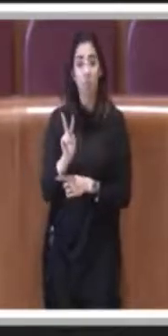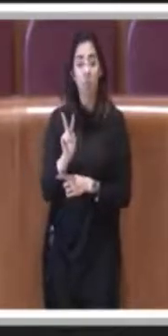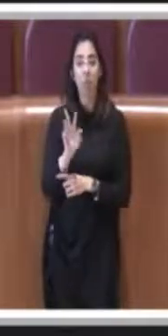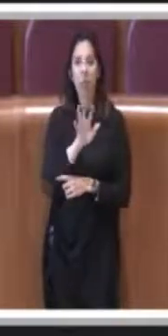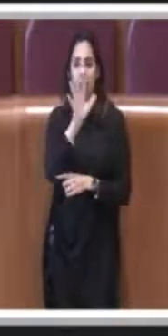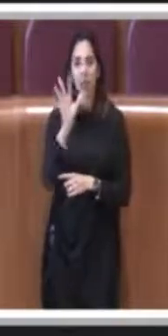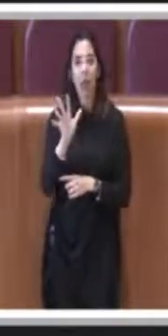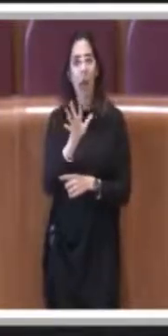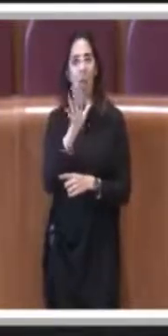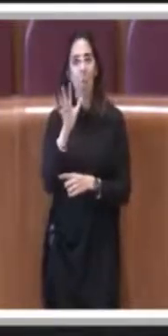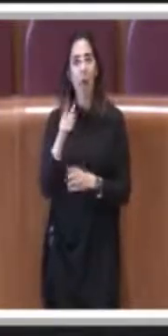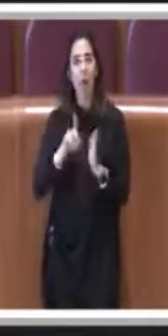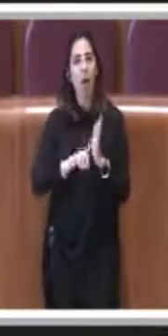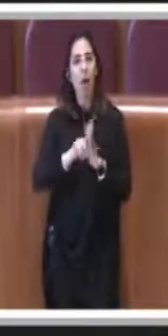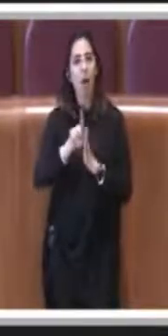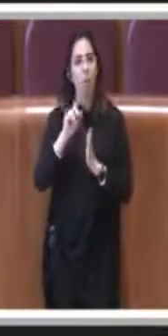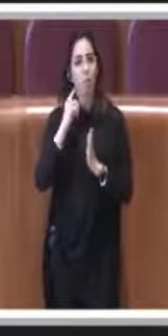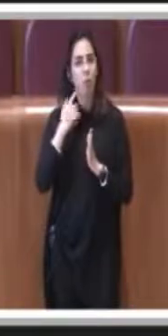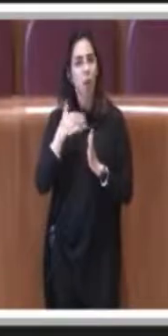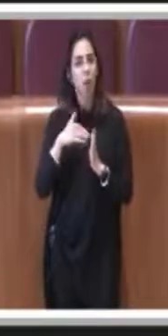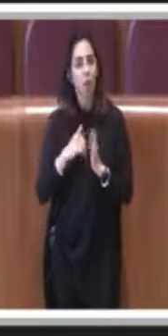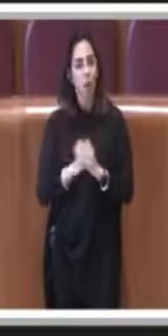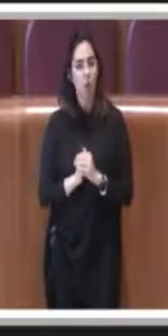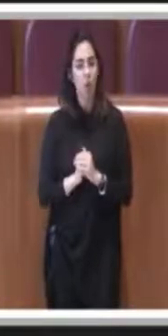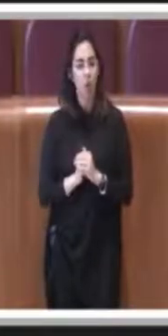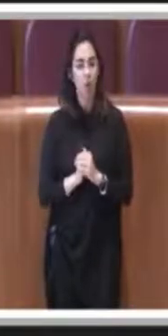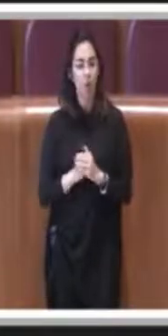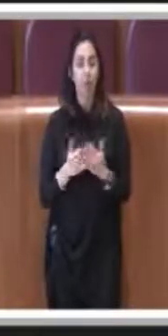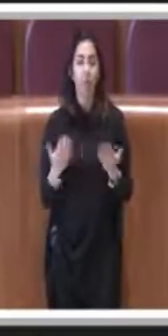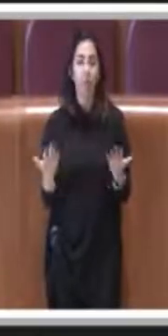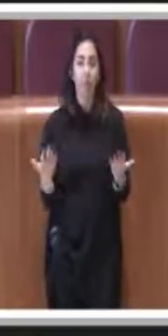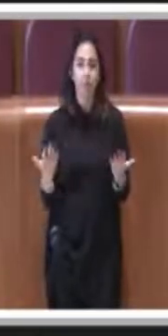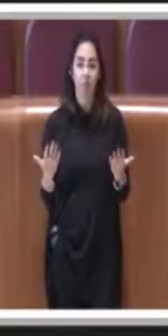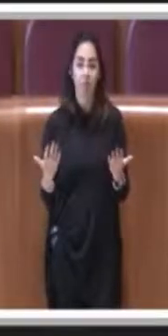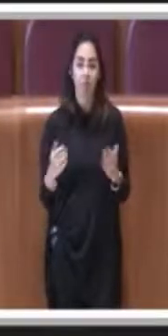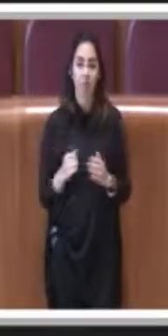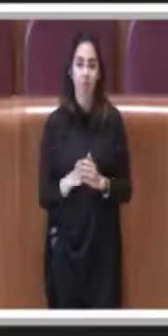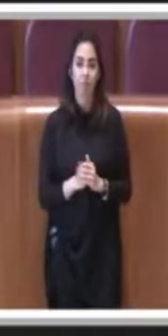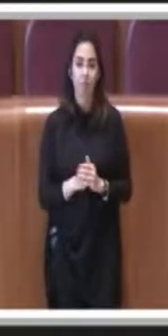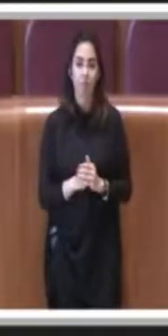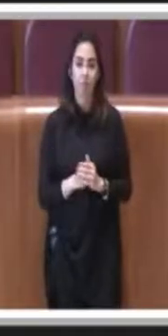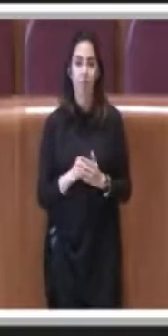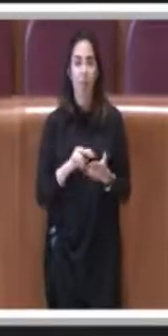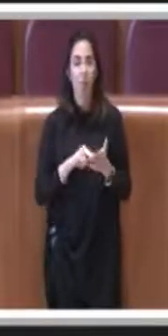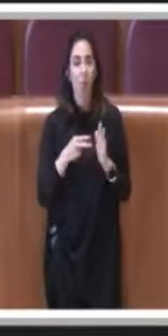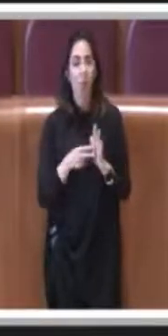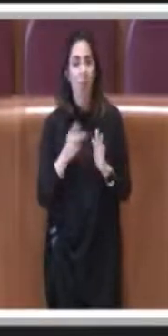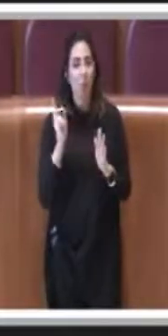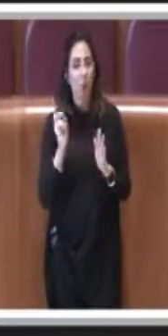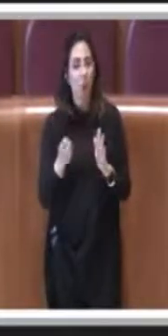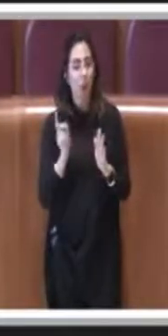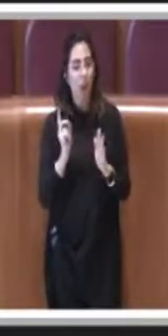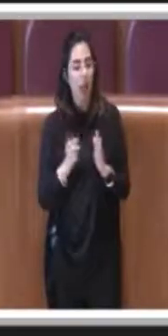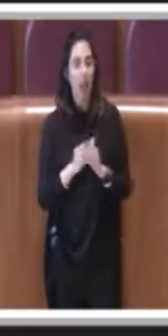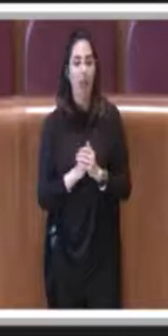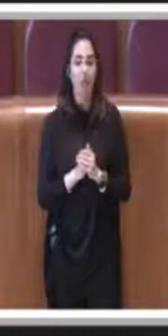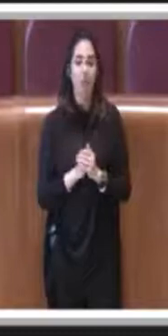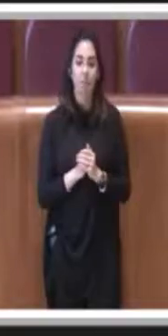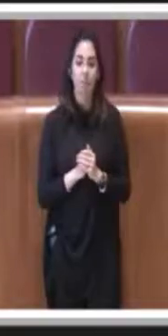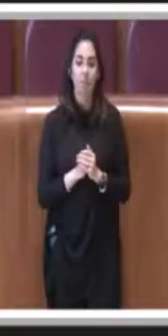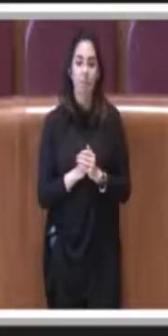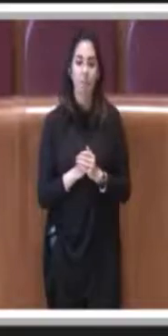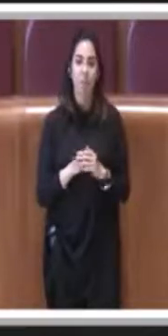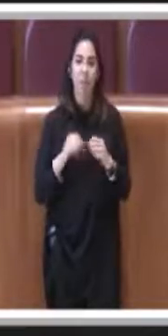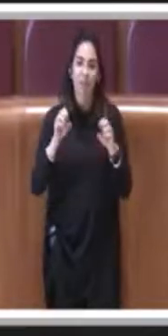assolutamente positiva. La questione è questa: le difficoltà nella raccolta differenziata con